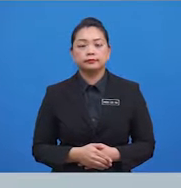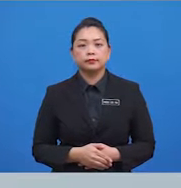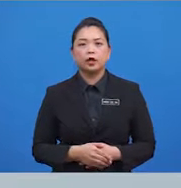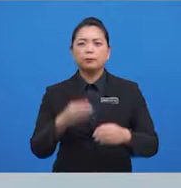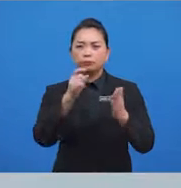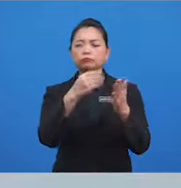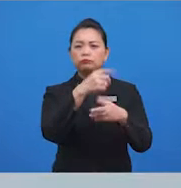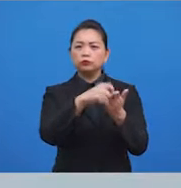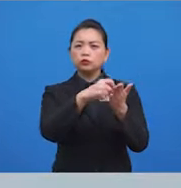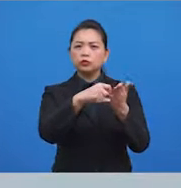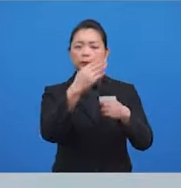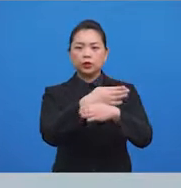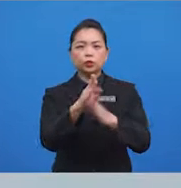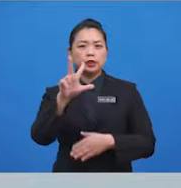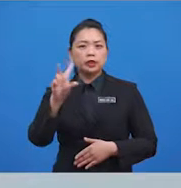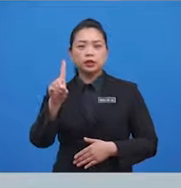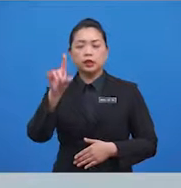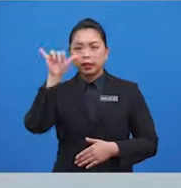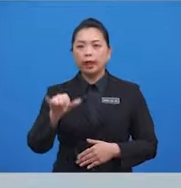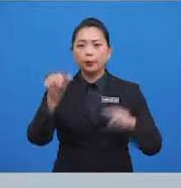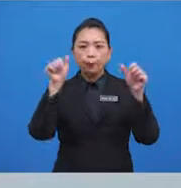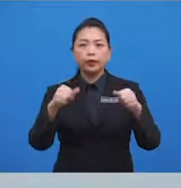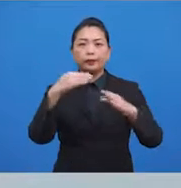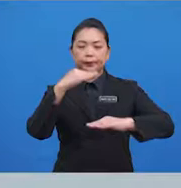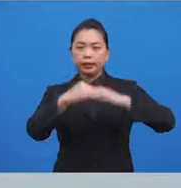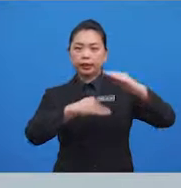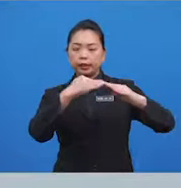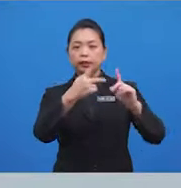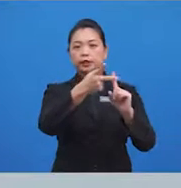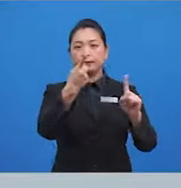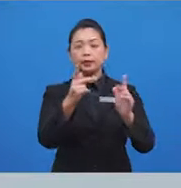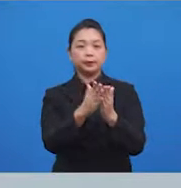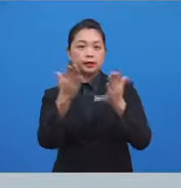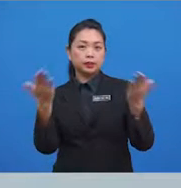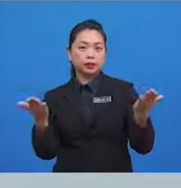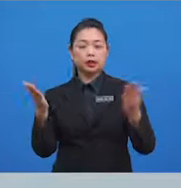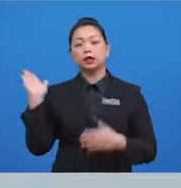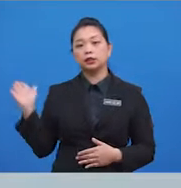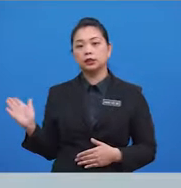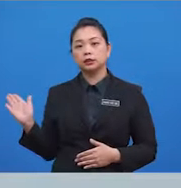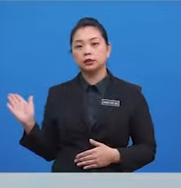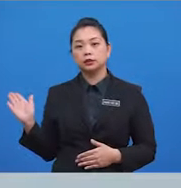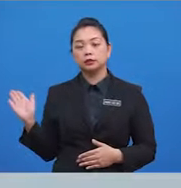Nyatakan bentuk 3D yang boleh dibina daripada bentangan berikut.